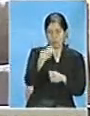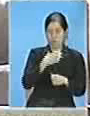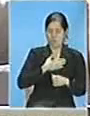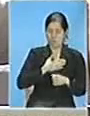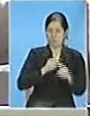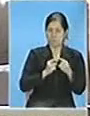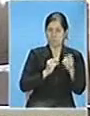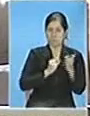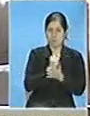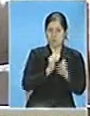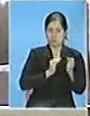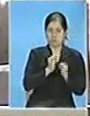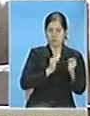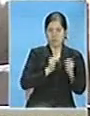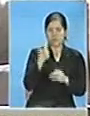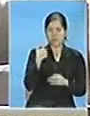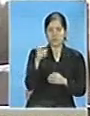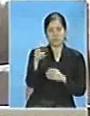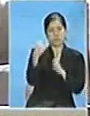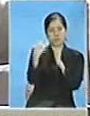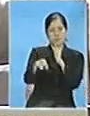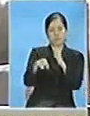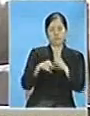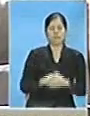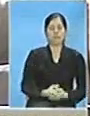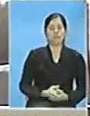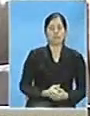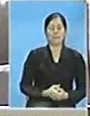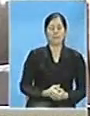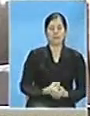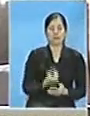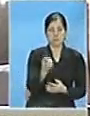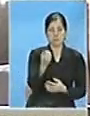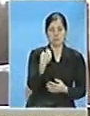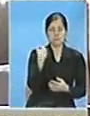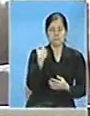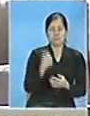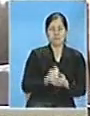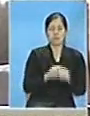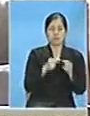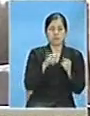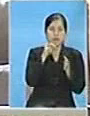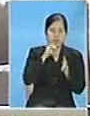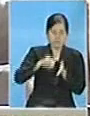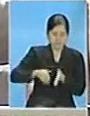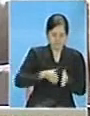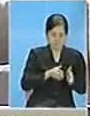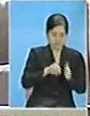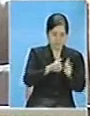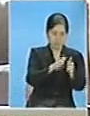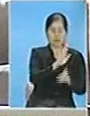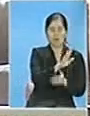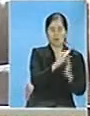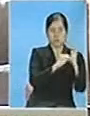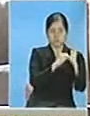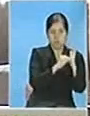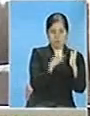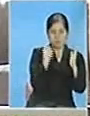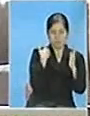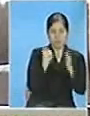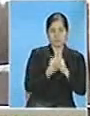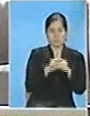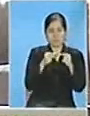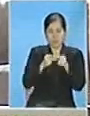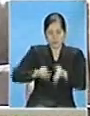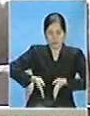นะฮะว่าท่านไม่ถูกนะครับท่านบอกคลองของกทมเนี่ยมันสูงกว่าถนนจึงต้องปิดไม่